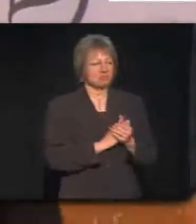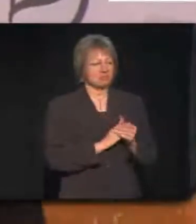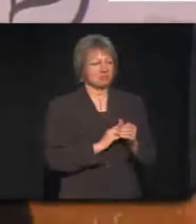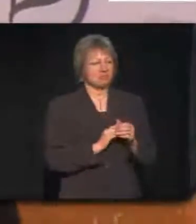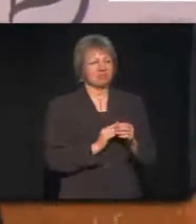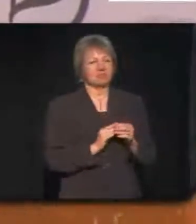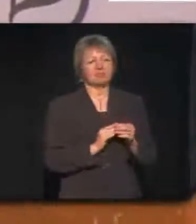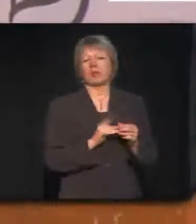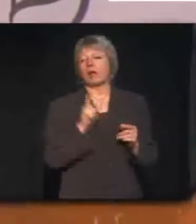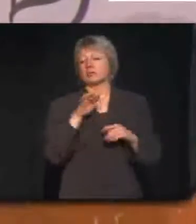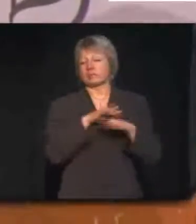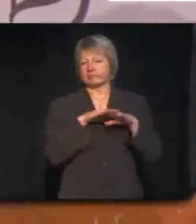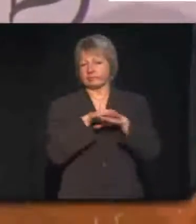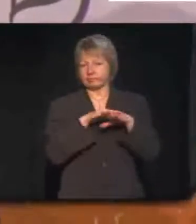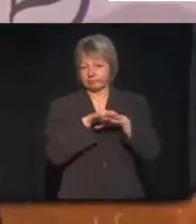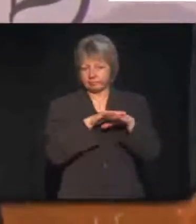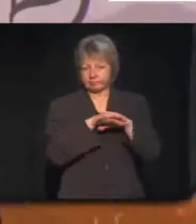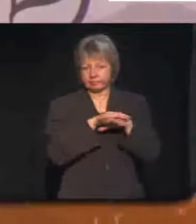Entschuldigung